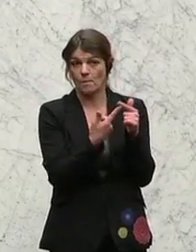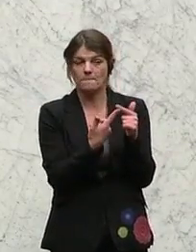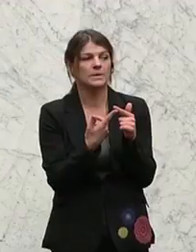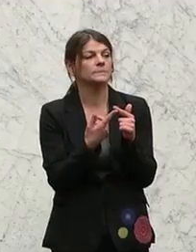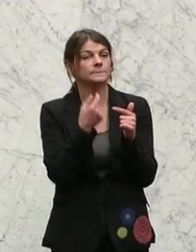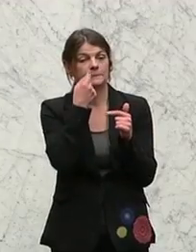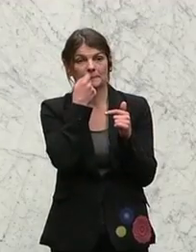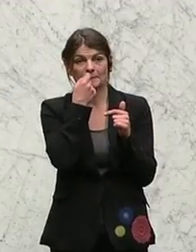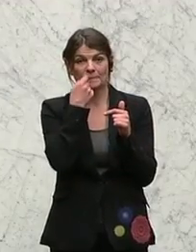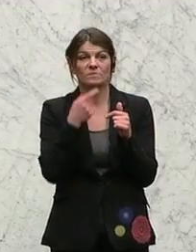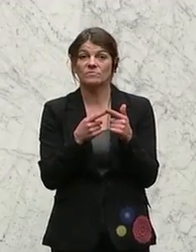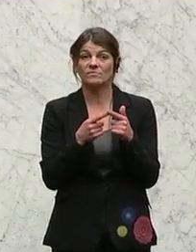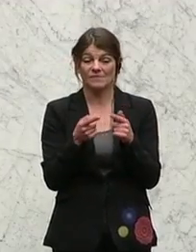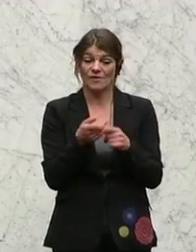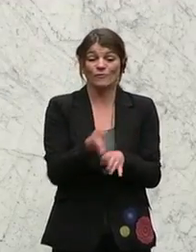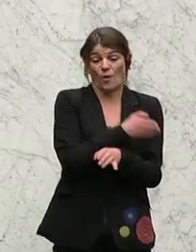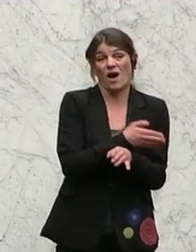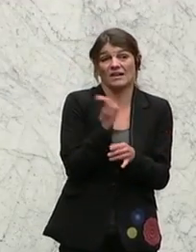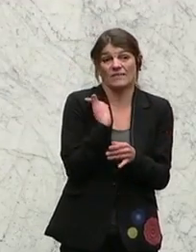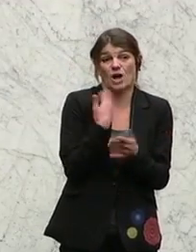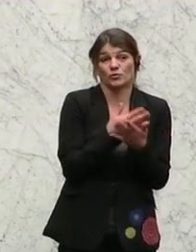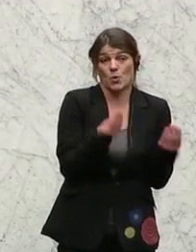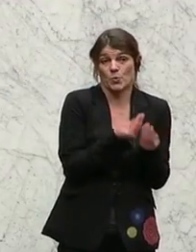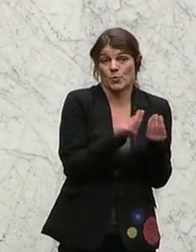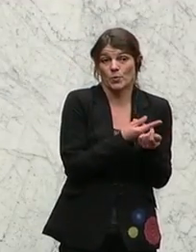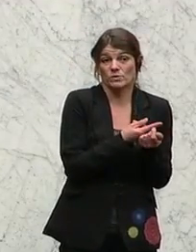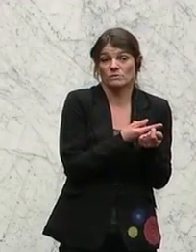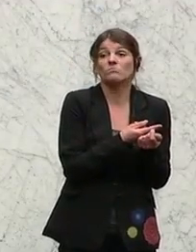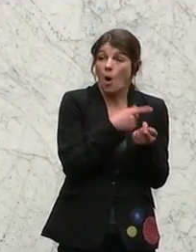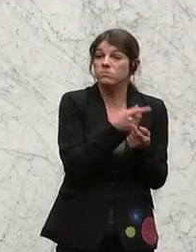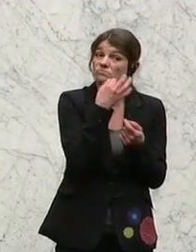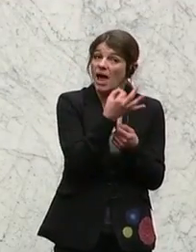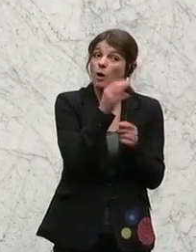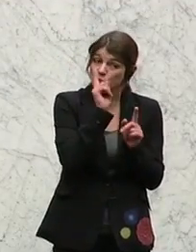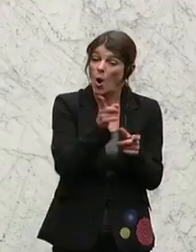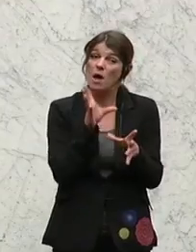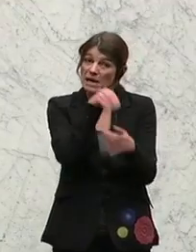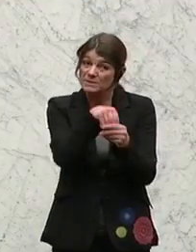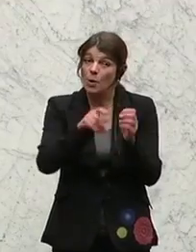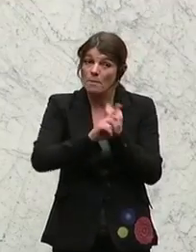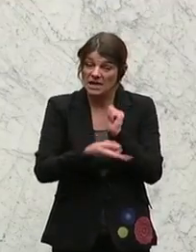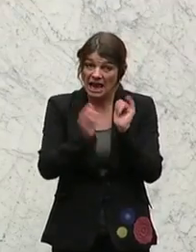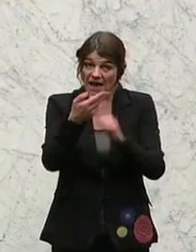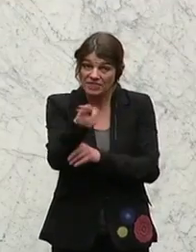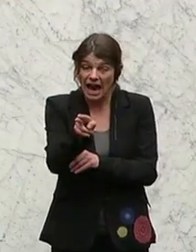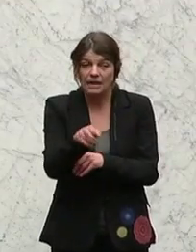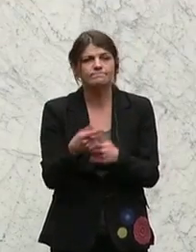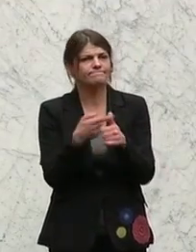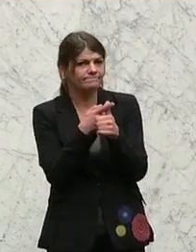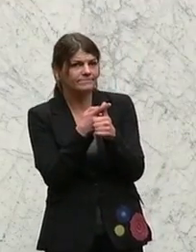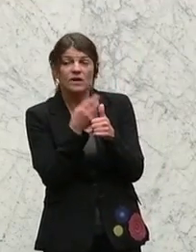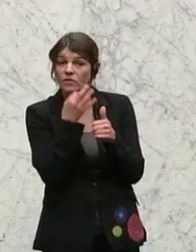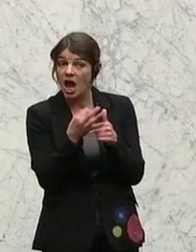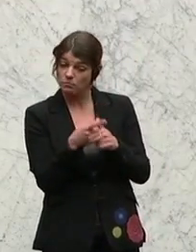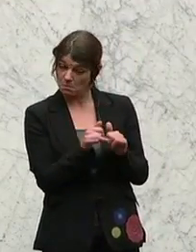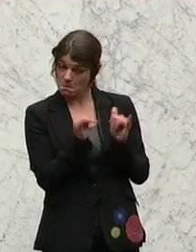die vorher schon dazu geführt haben, ob es ein Partizipationskapital gibt oder nicht. Das eine war, wie